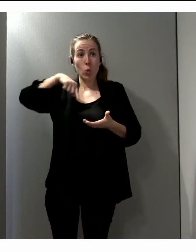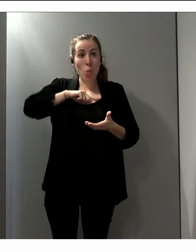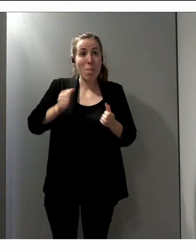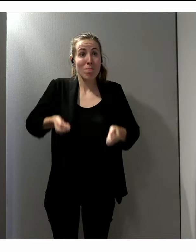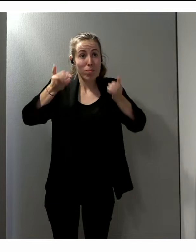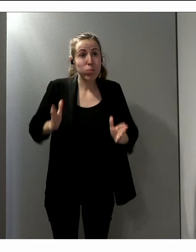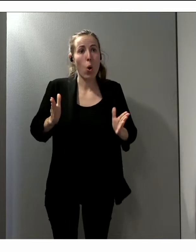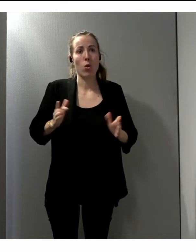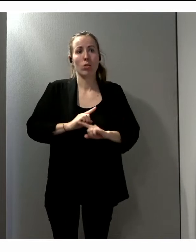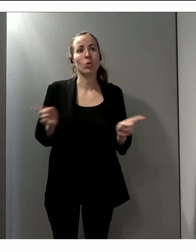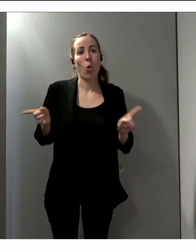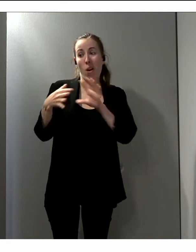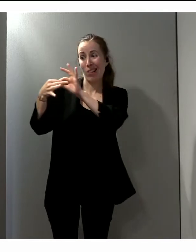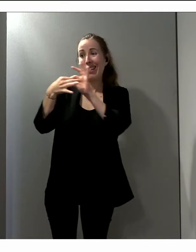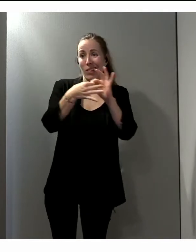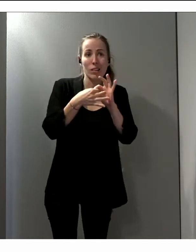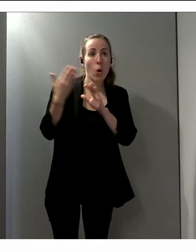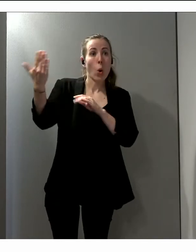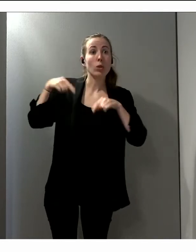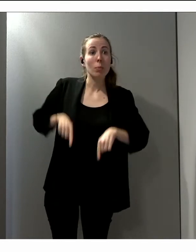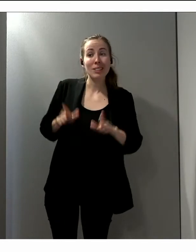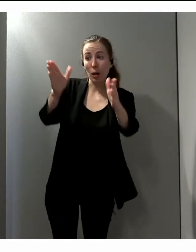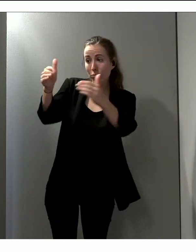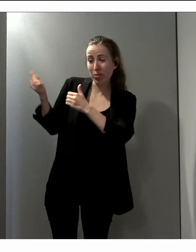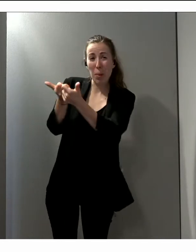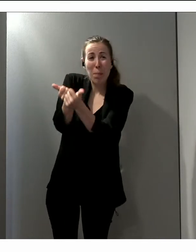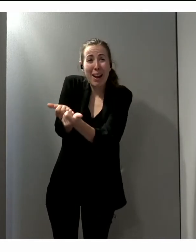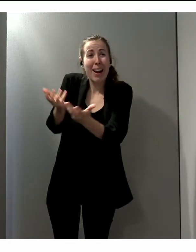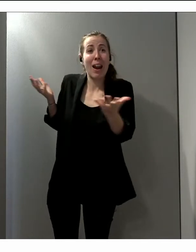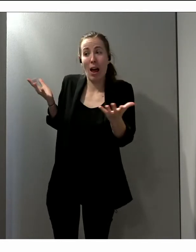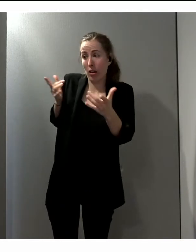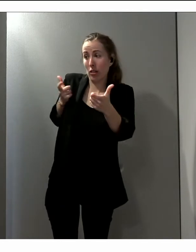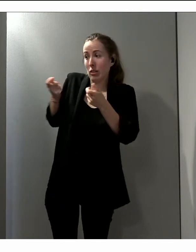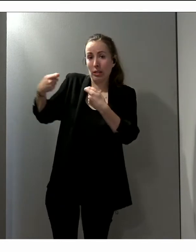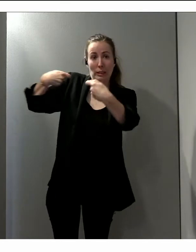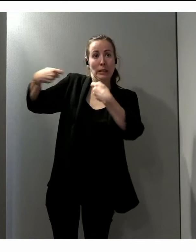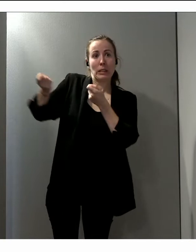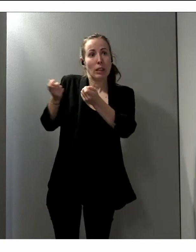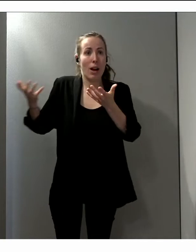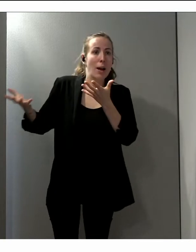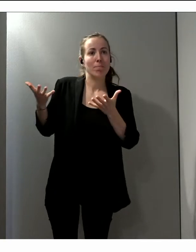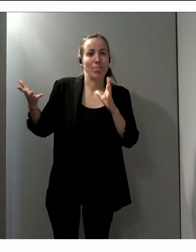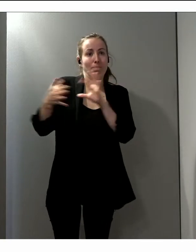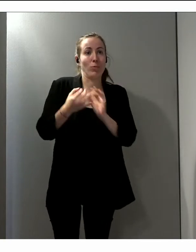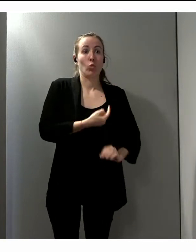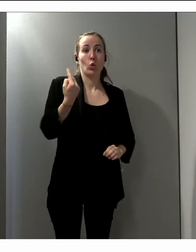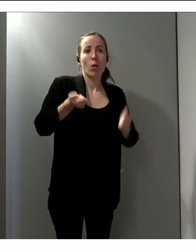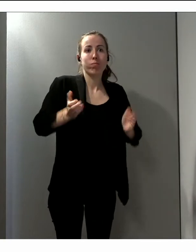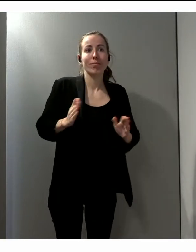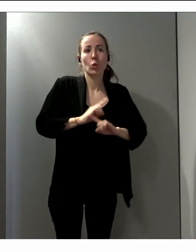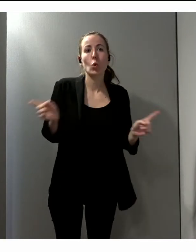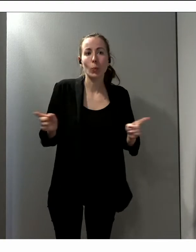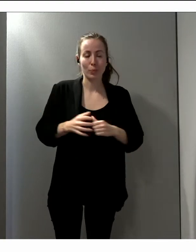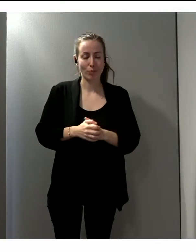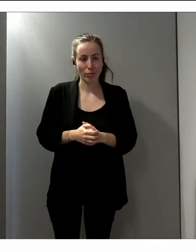nous sommes du coup en interdépendance avec d'autres ministères, et ils sont nombreux. Alors, un zoom sur trois sujets. La question